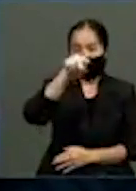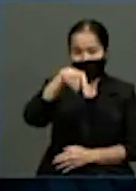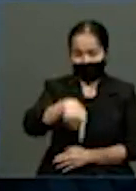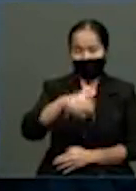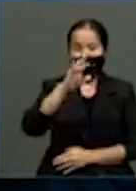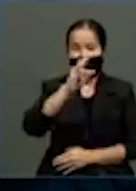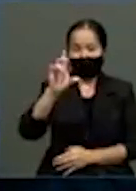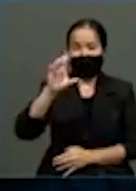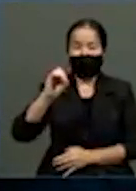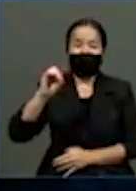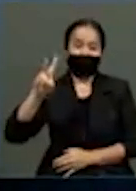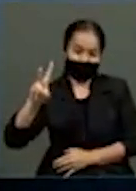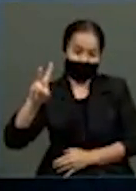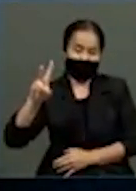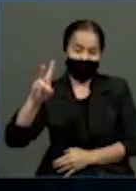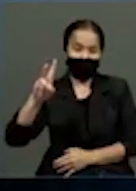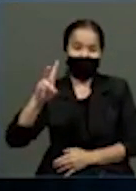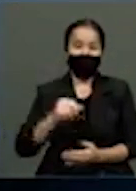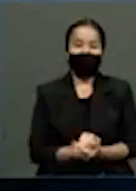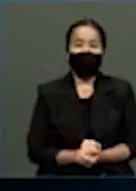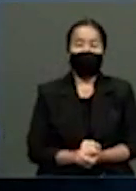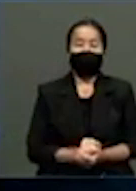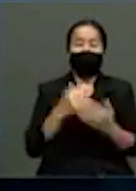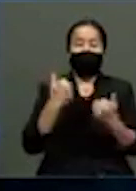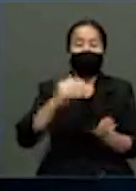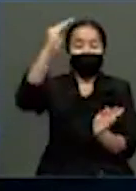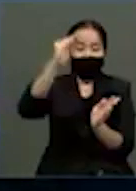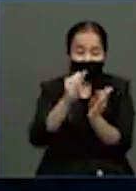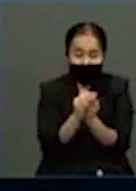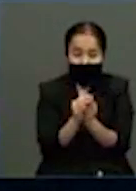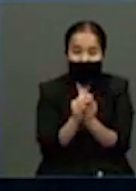2,702 นะครับนอกเรือนจำ 2,050 ก็ทำให้ภาพรวมอยู่ที่